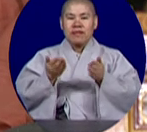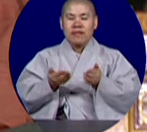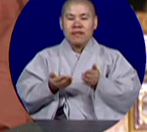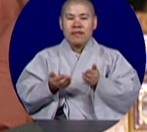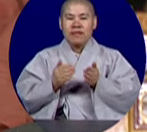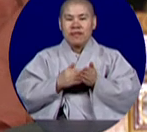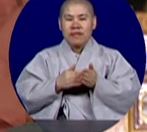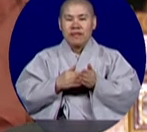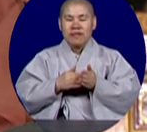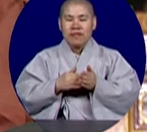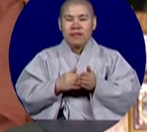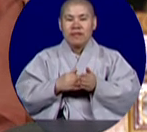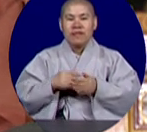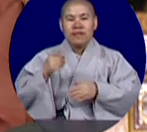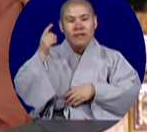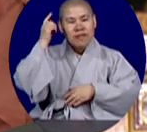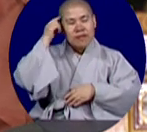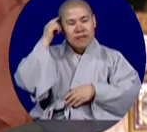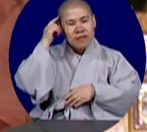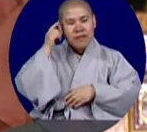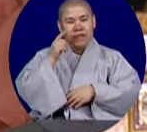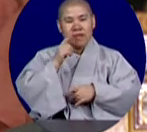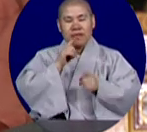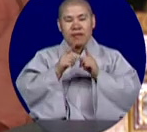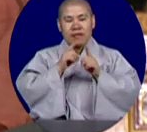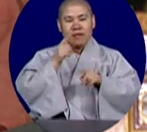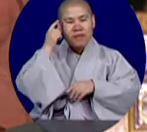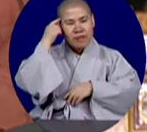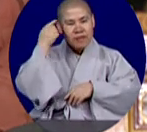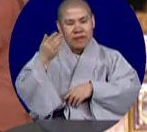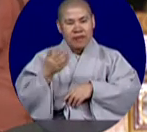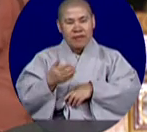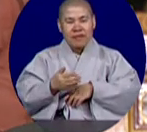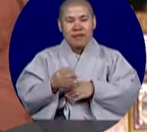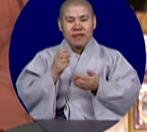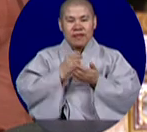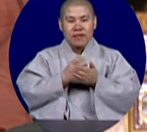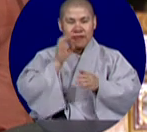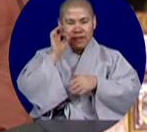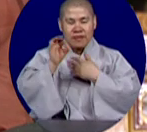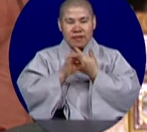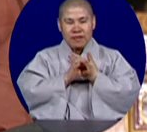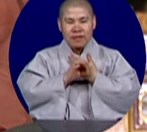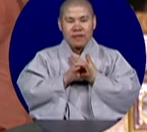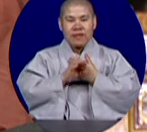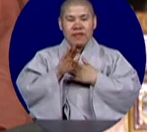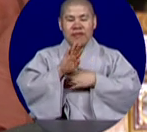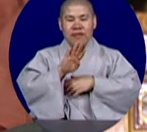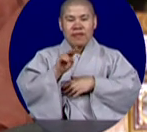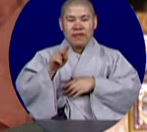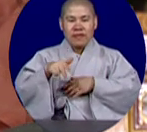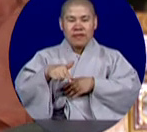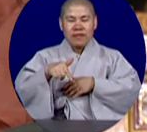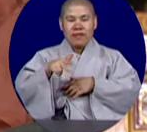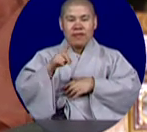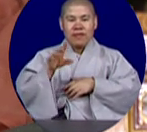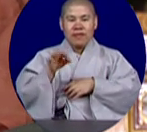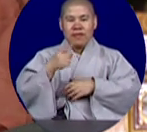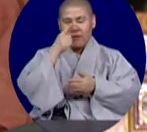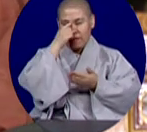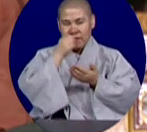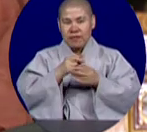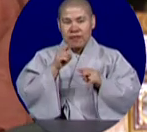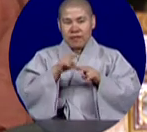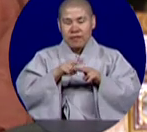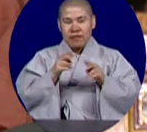그 어째서 이런 말을 했느냐? 그 법으로 보면 백장 스님이 맞을 짓 했어요. 법이라는 건 이런 거예요. 거긴